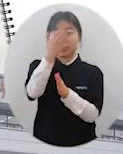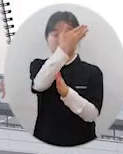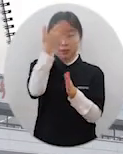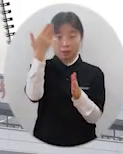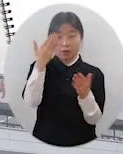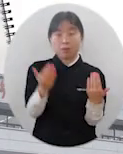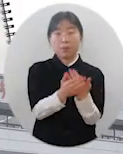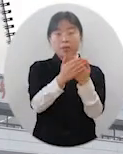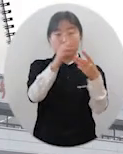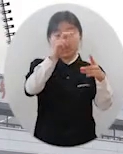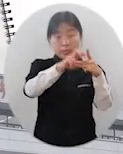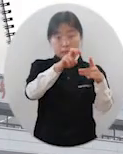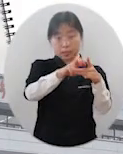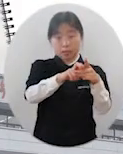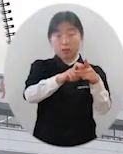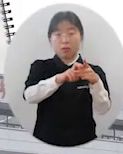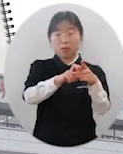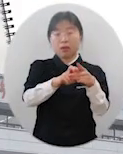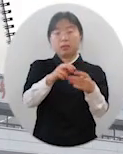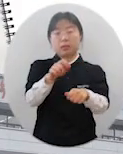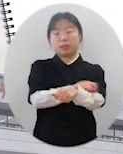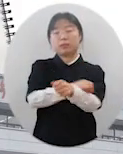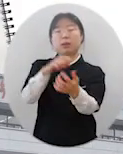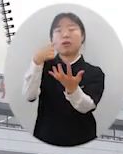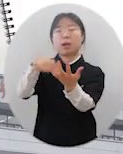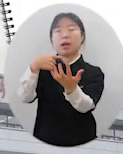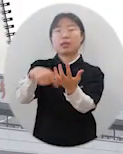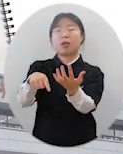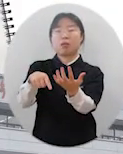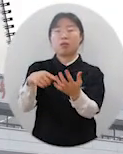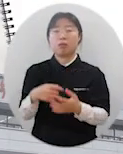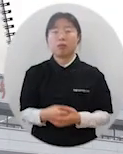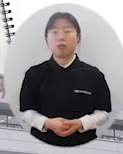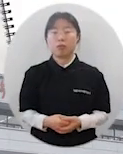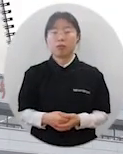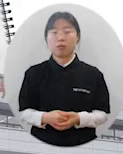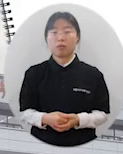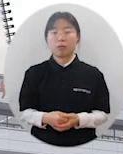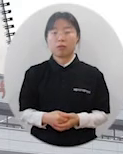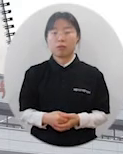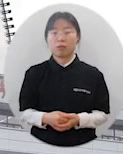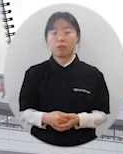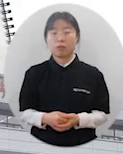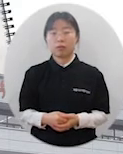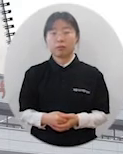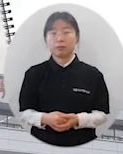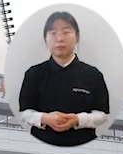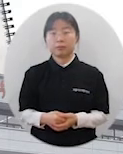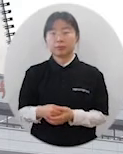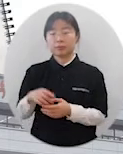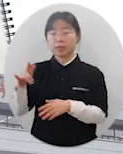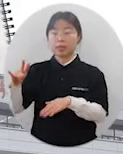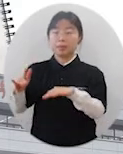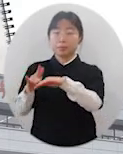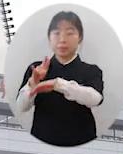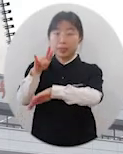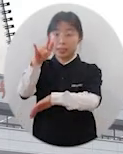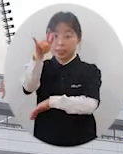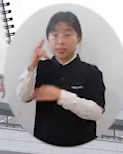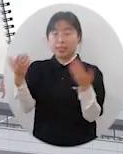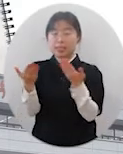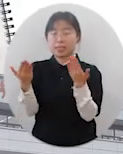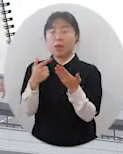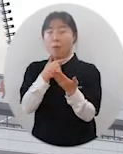청년발전소 고천센터에서 승무원을 꿈꾸는 청년들을 위한 테마 특강이 개최됩니다. 이번 특강은 승무원